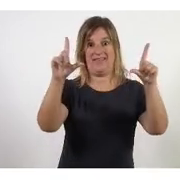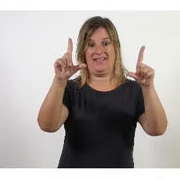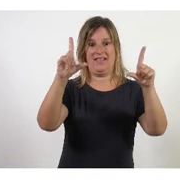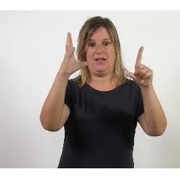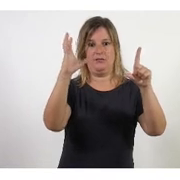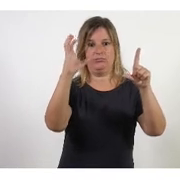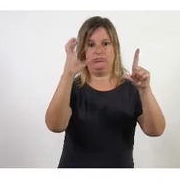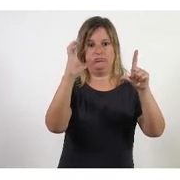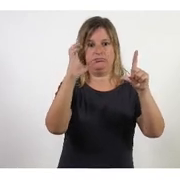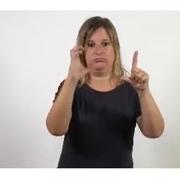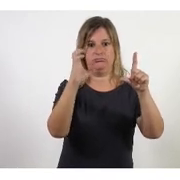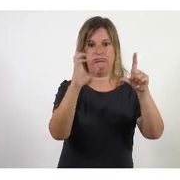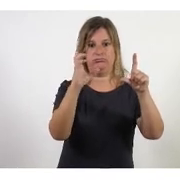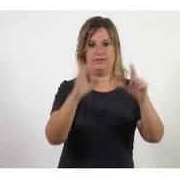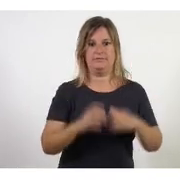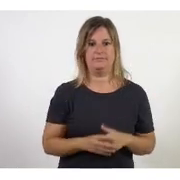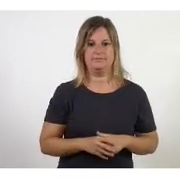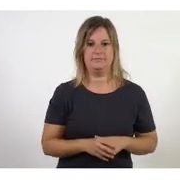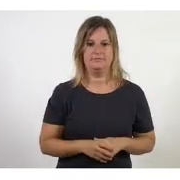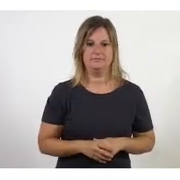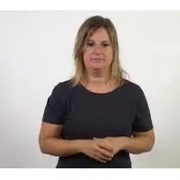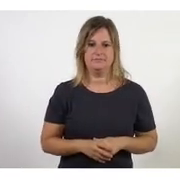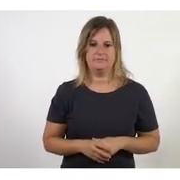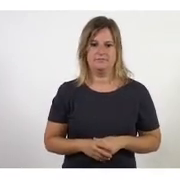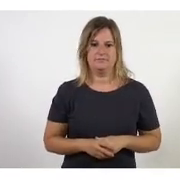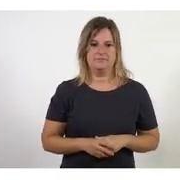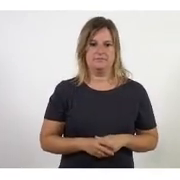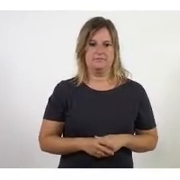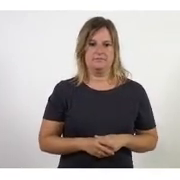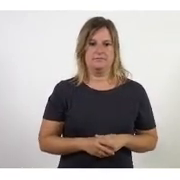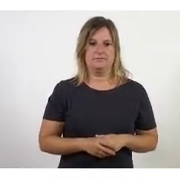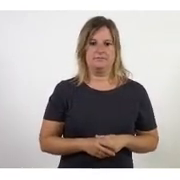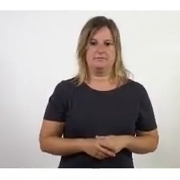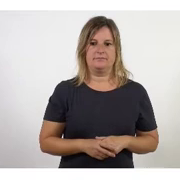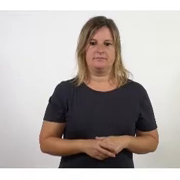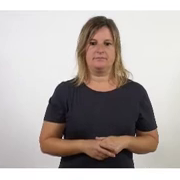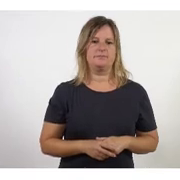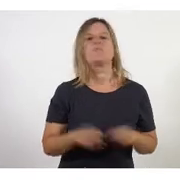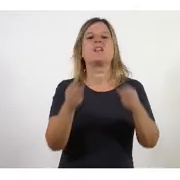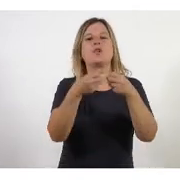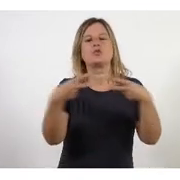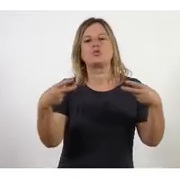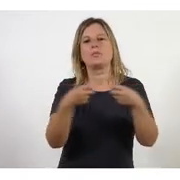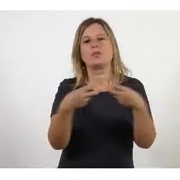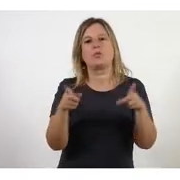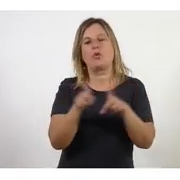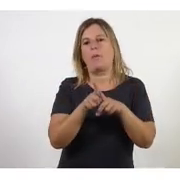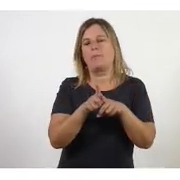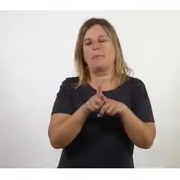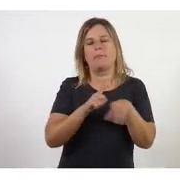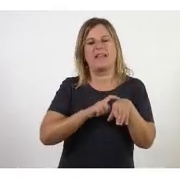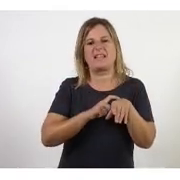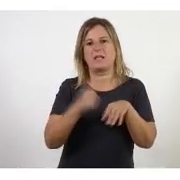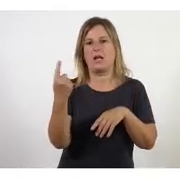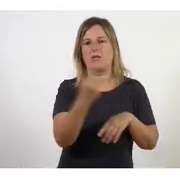com va apareixent aquest background negre. Els subtítols és un estil, és a dir, jo faig servir aquest, però algú podria